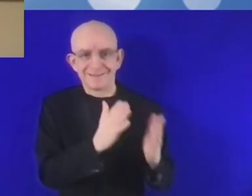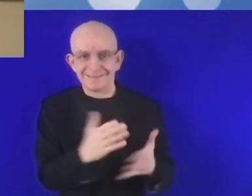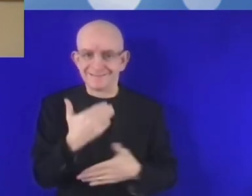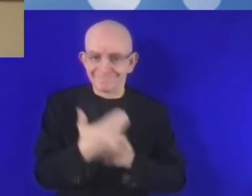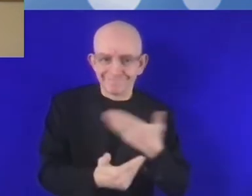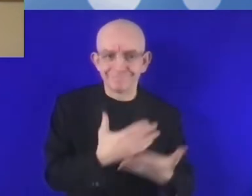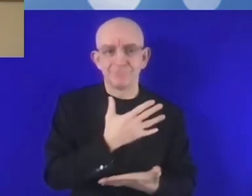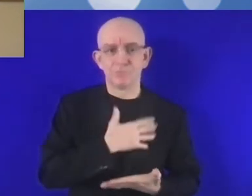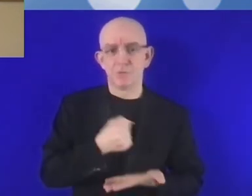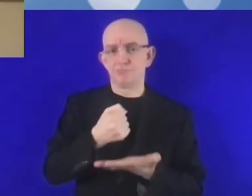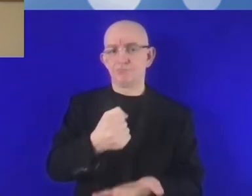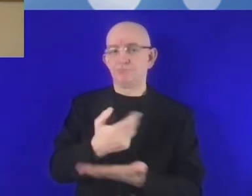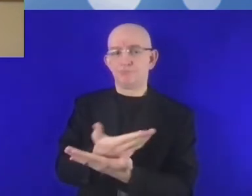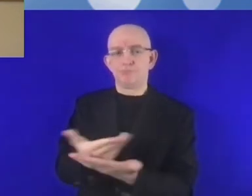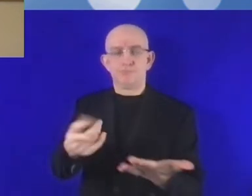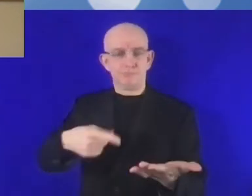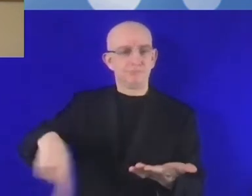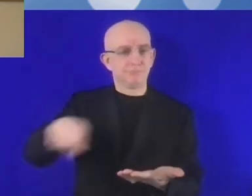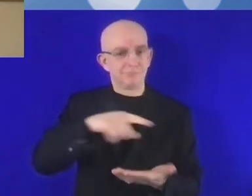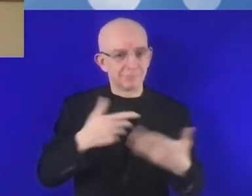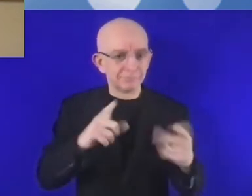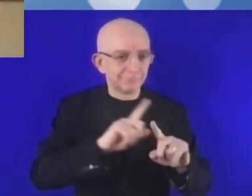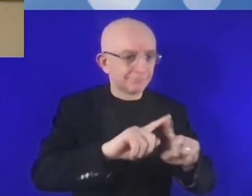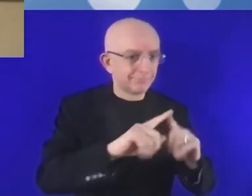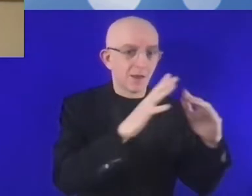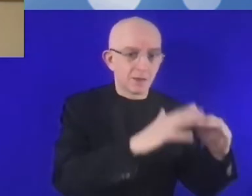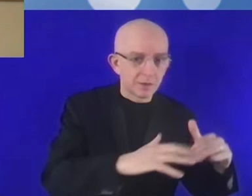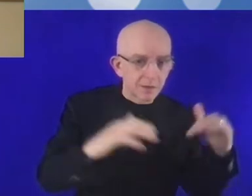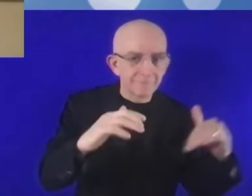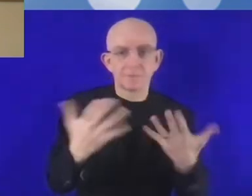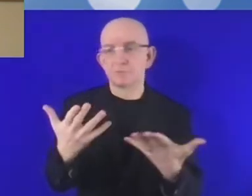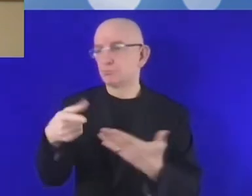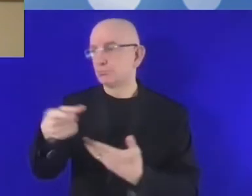واحد من حقوق الإنسان، وهو قضية مهمة